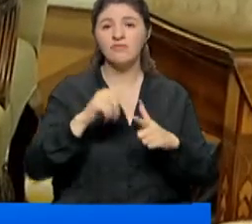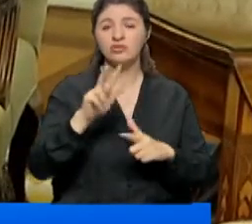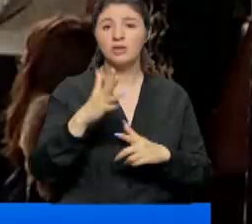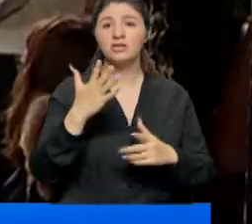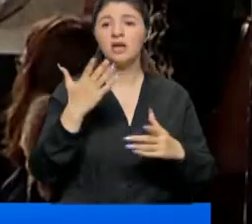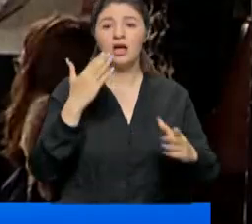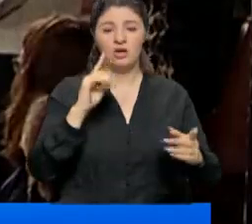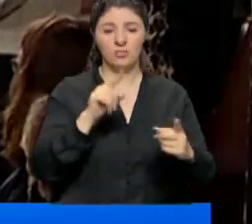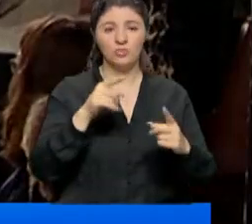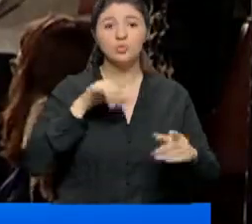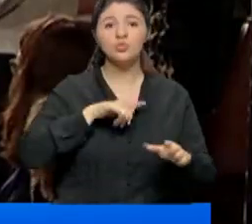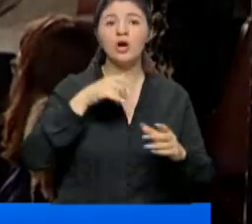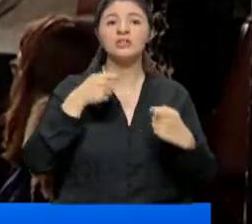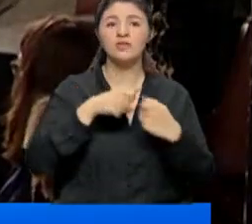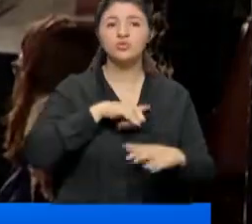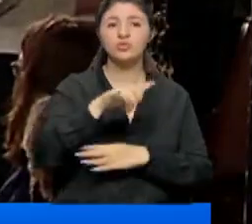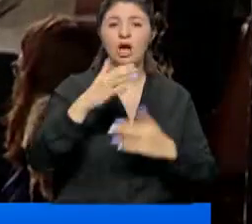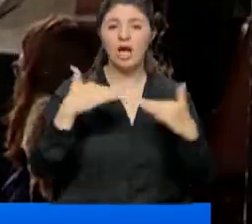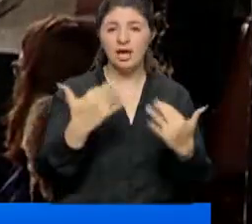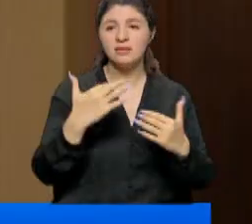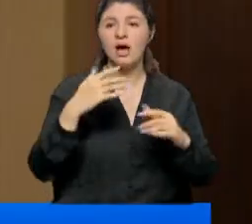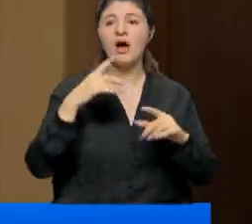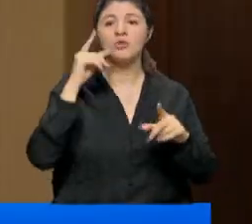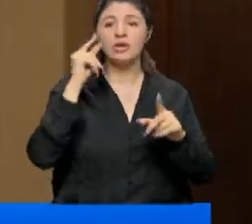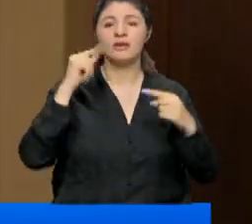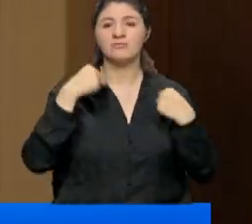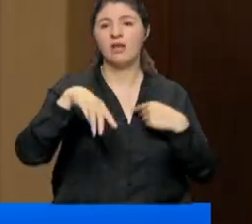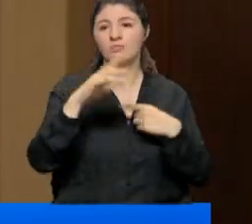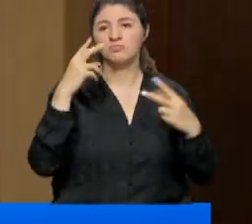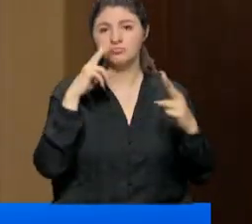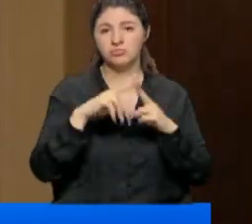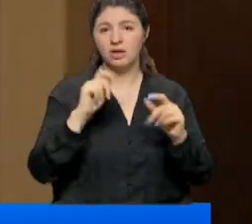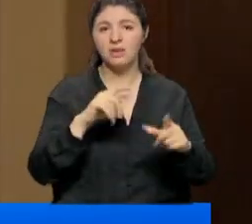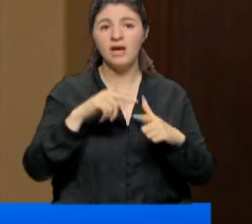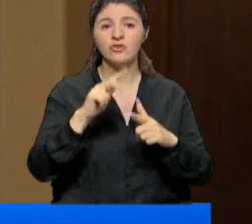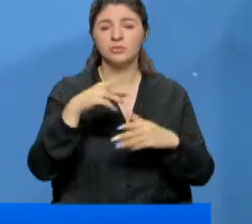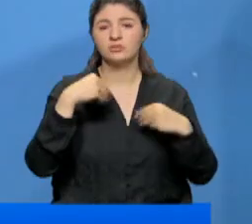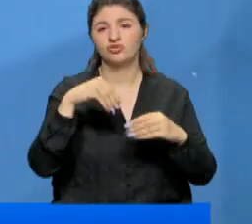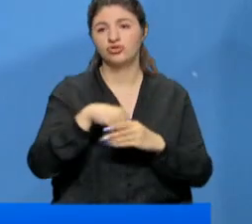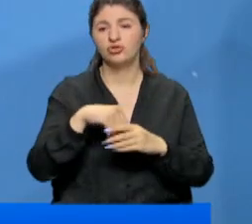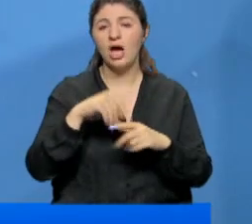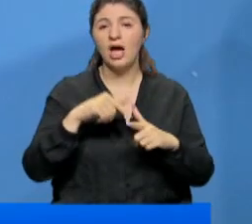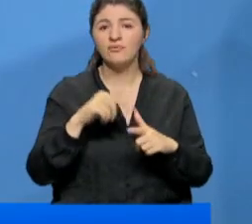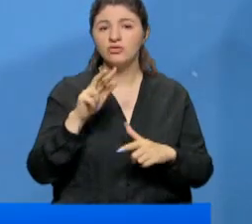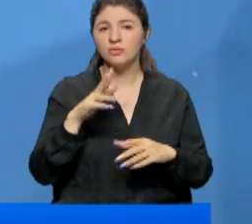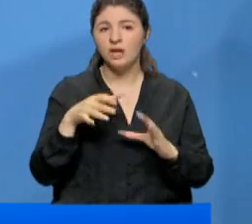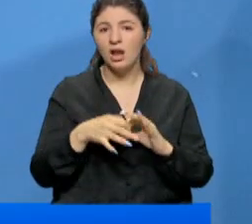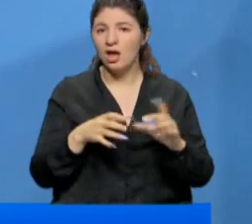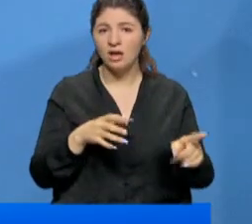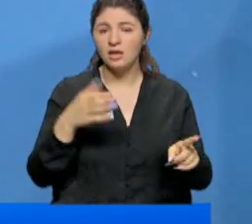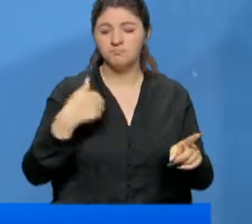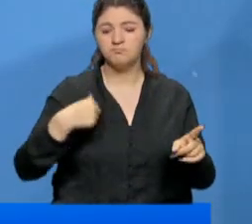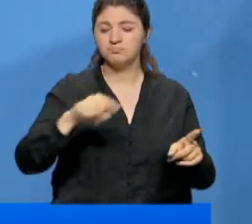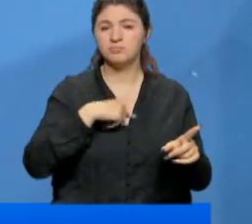ep35 müşterek taarruz uçağı programı Ofisi heyeti Atina'da Yunan yetkililerle görüştüğü ep35 satışı için 35 ile ilgili